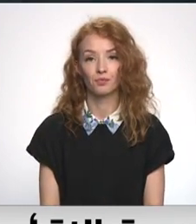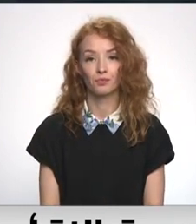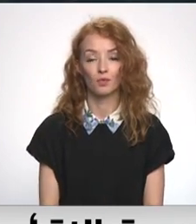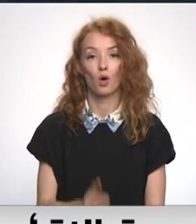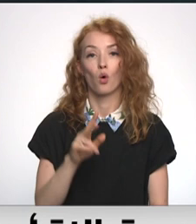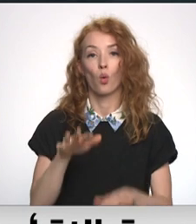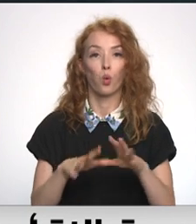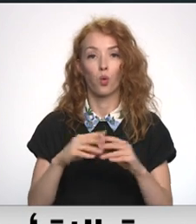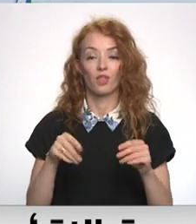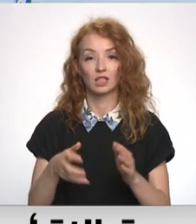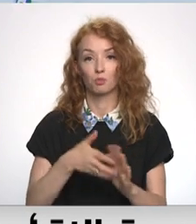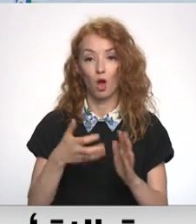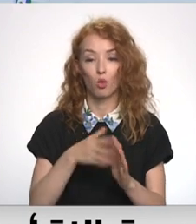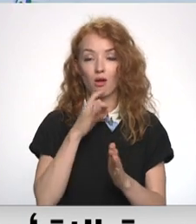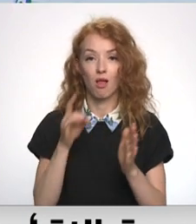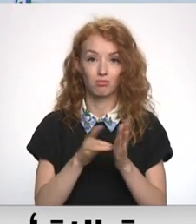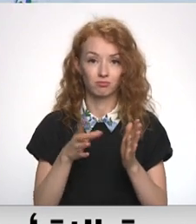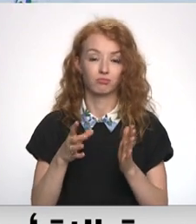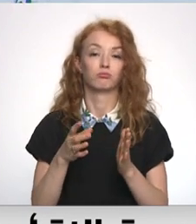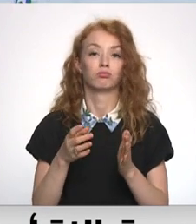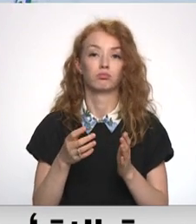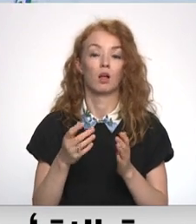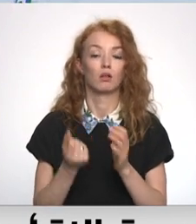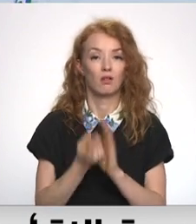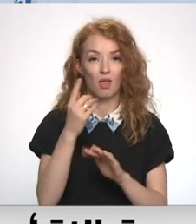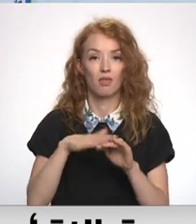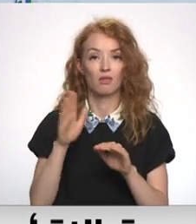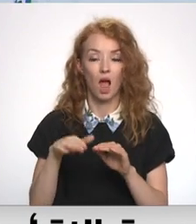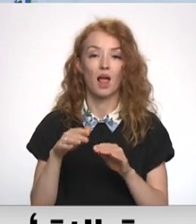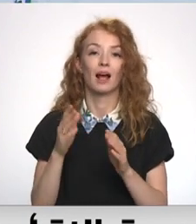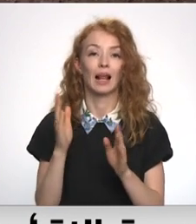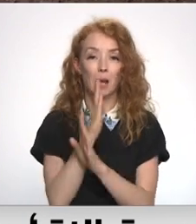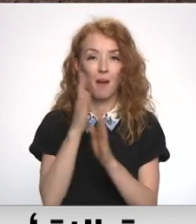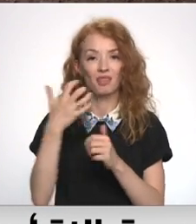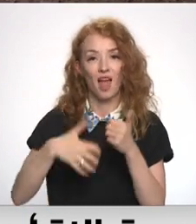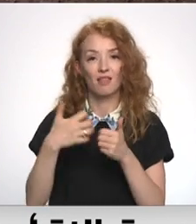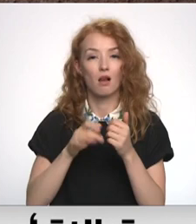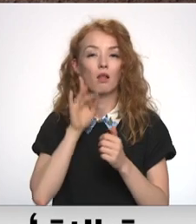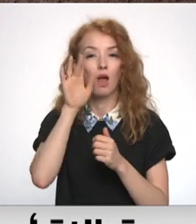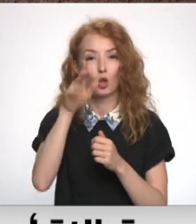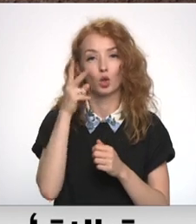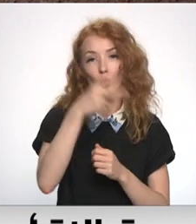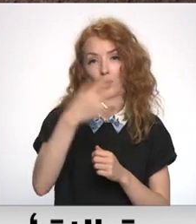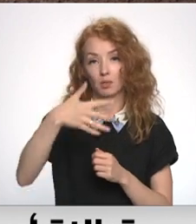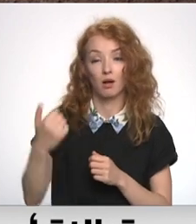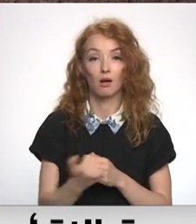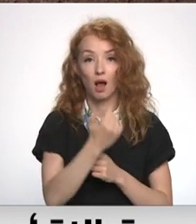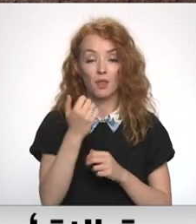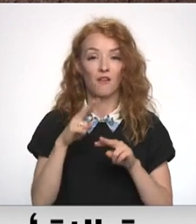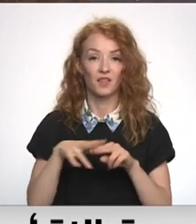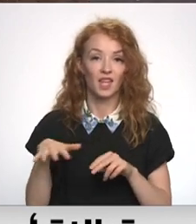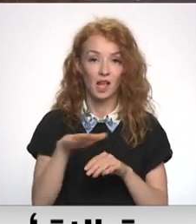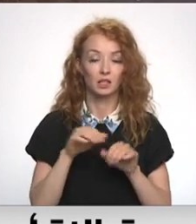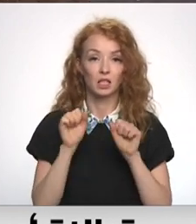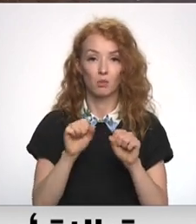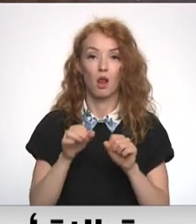Kūdras izmantošana enerģētikā skar mērķi sasniegt klimatneutralitāti 2050. Gadā. Tāpēc Vides aizsardzības un